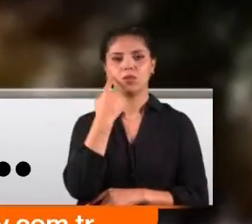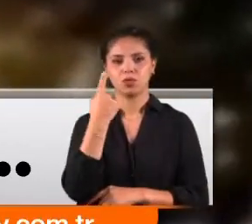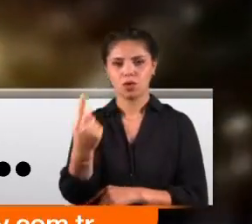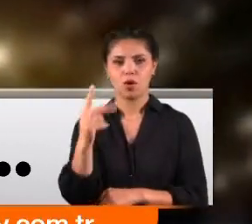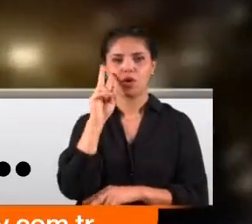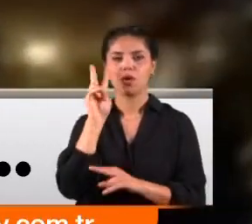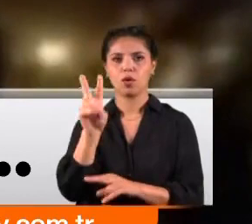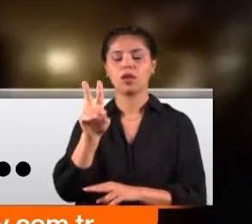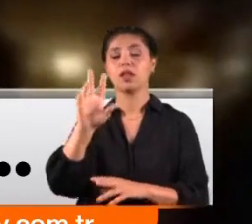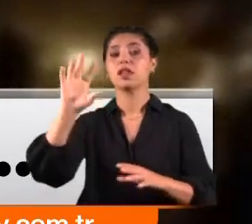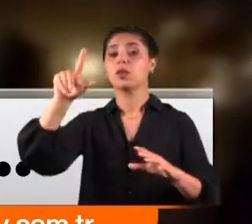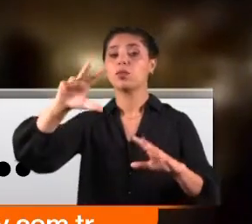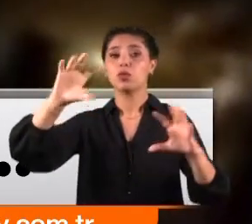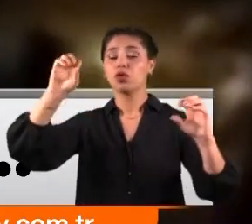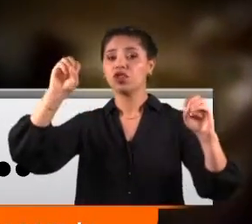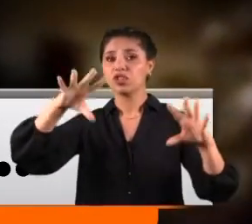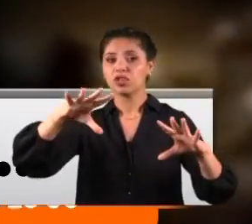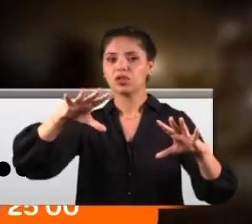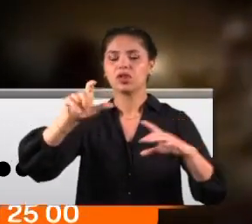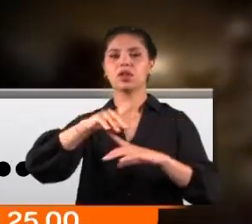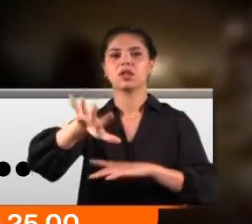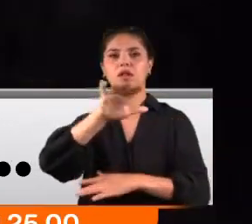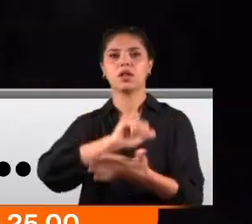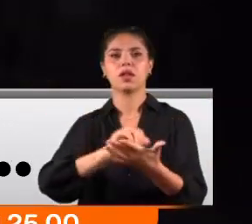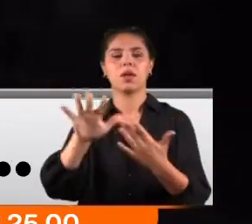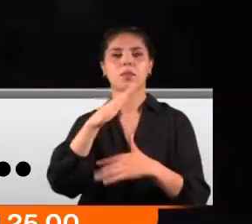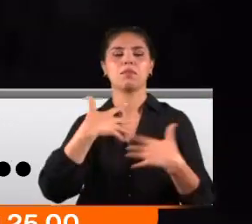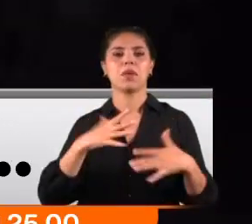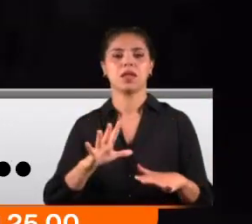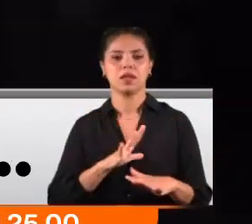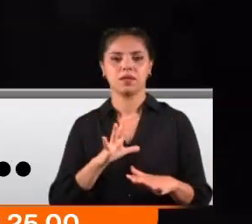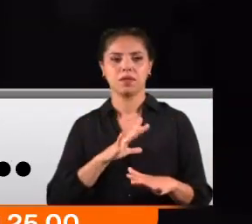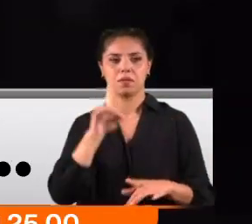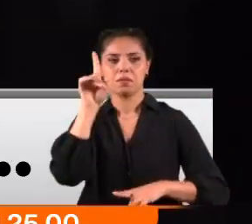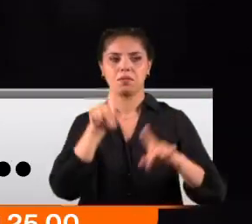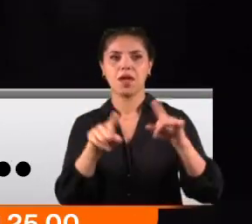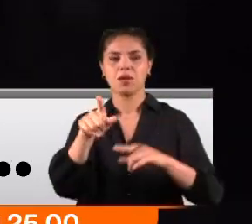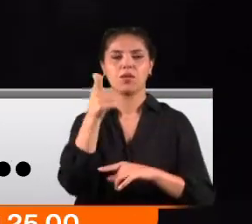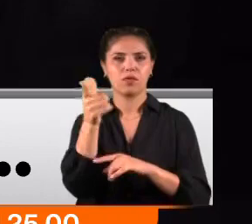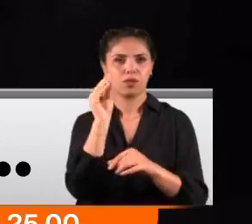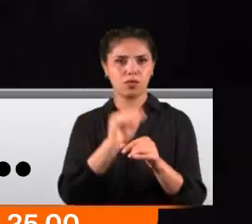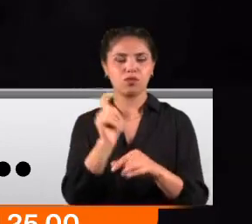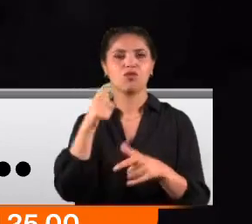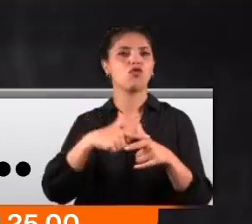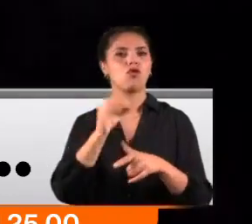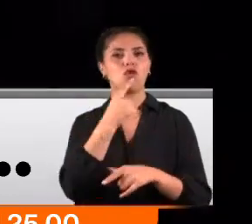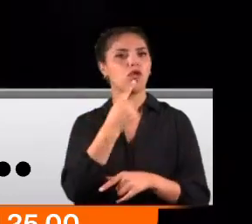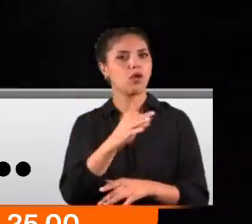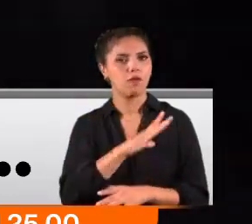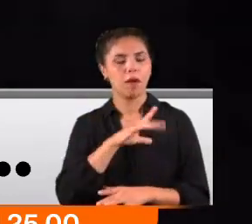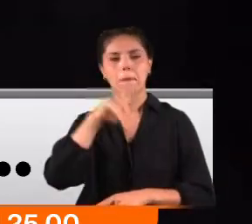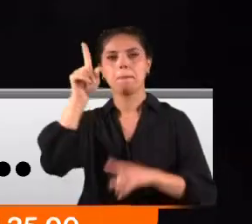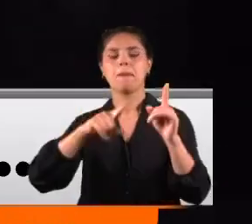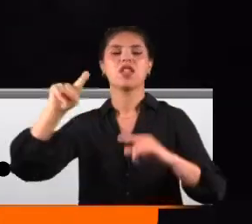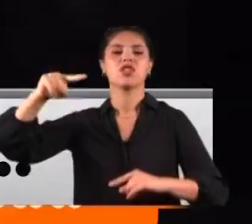görülen ışık yüzmesi sosyal medyada adeta panik havası yarattı. Kimileri bu görüntüler için UFO derken, kimileri ise